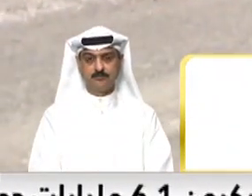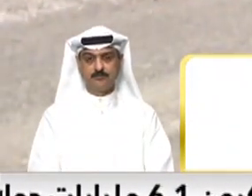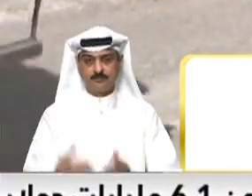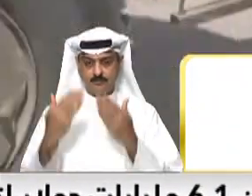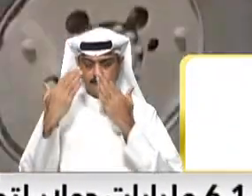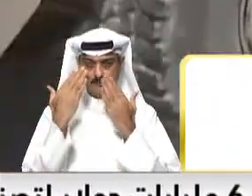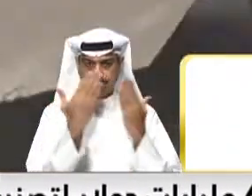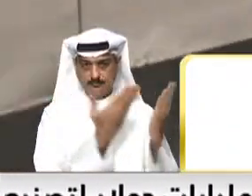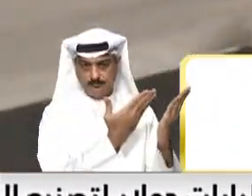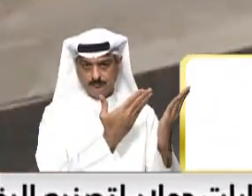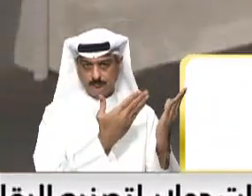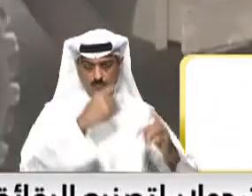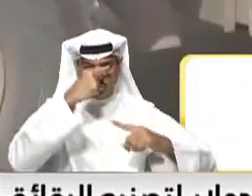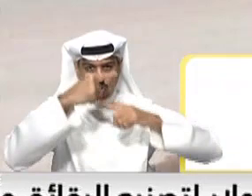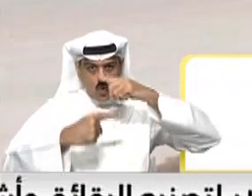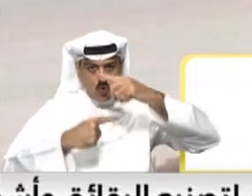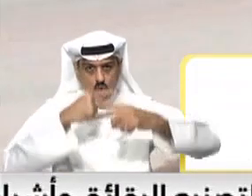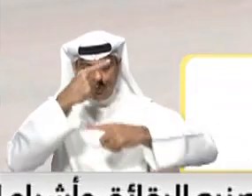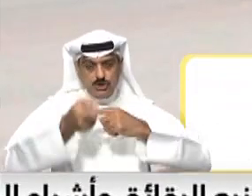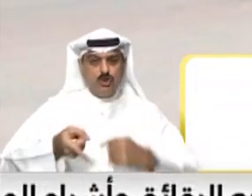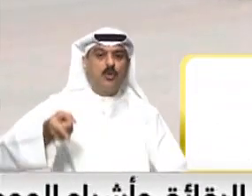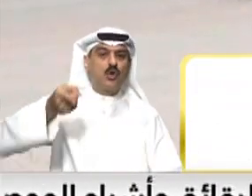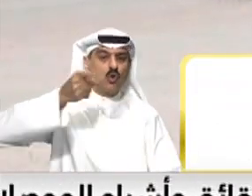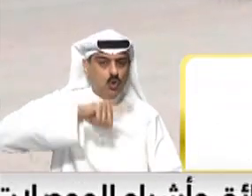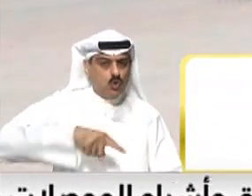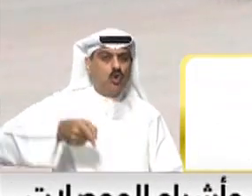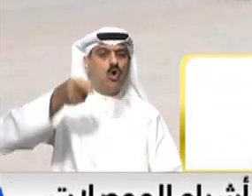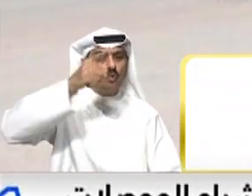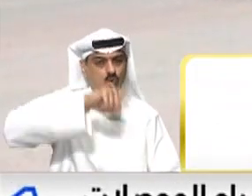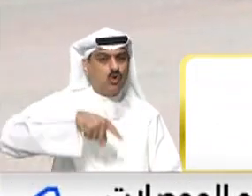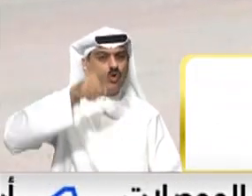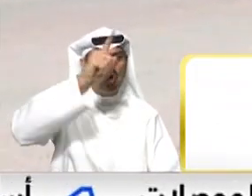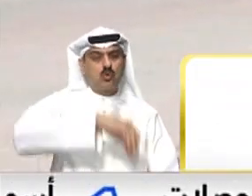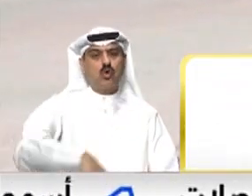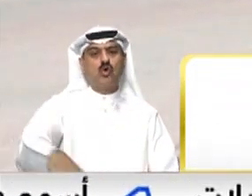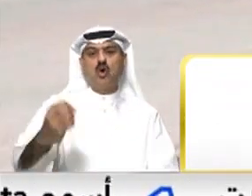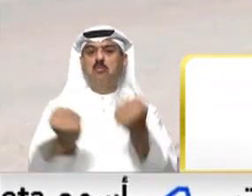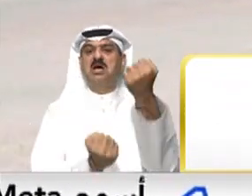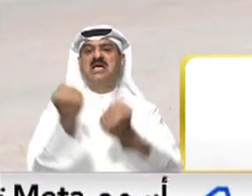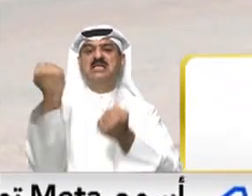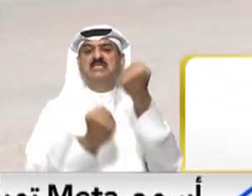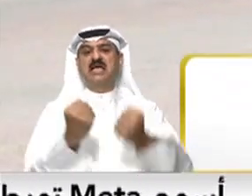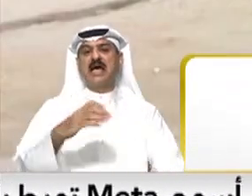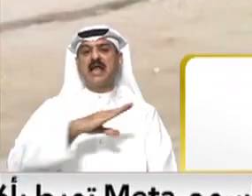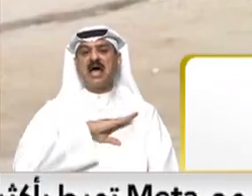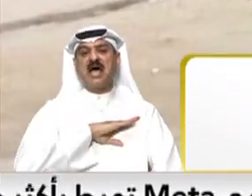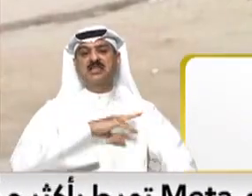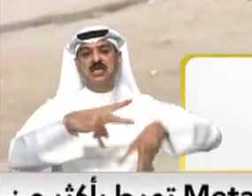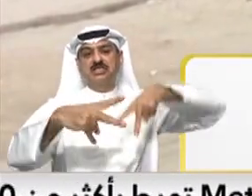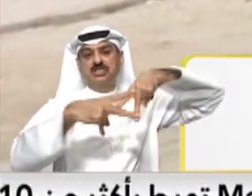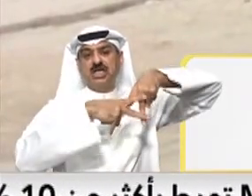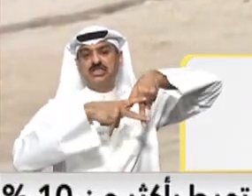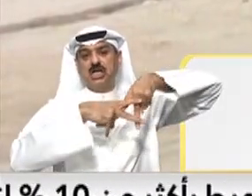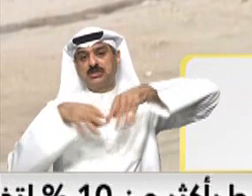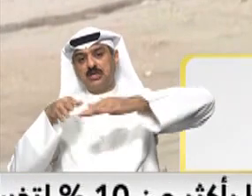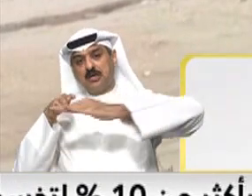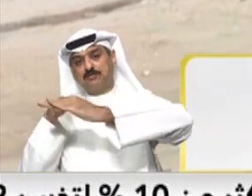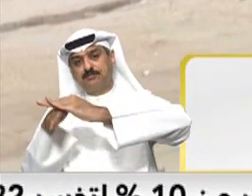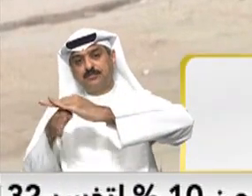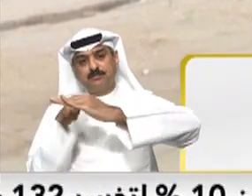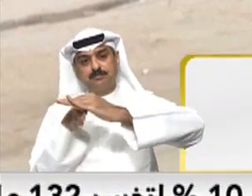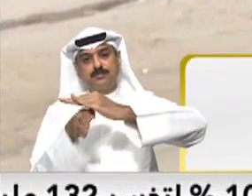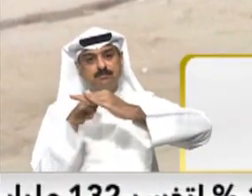بشكل يومي تقتحم عشرات الآليات الاحتلالية المناطق الفلسطينية بحجة تنفيذ عمليات عسكرية والقضاء